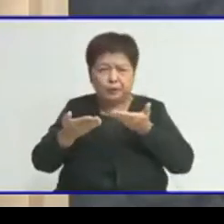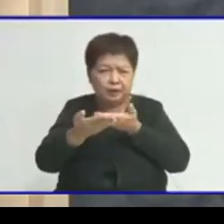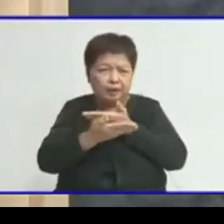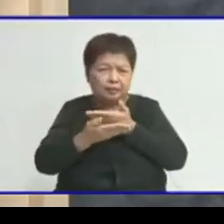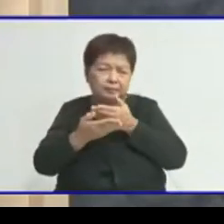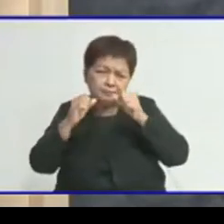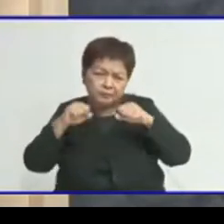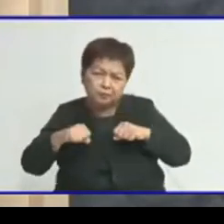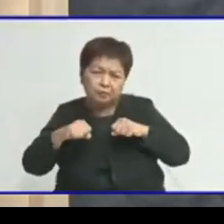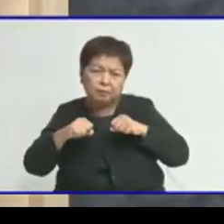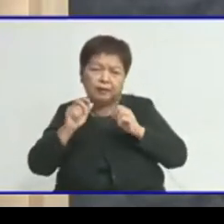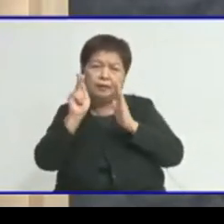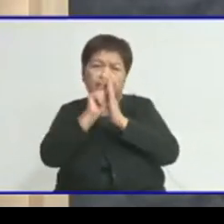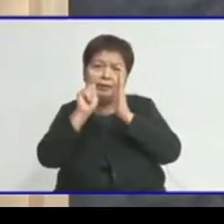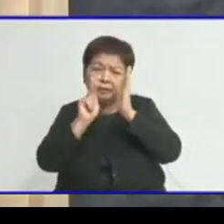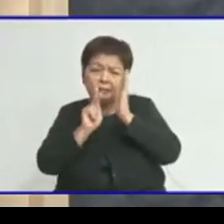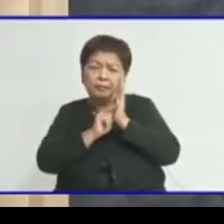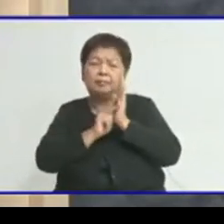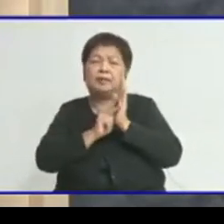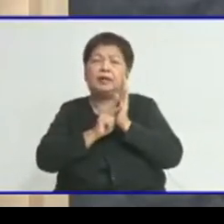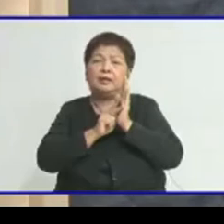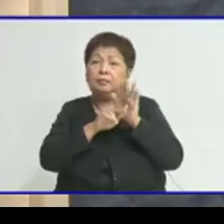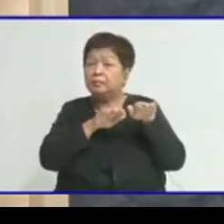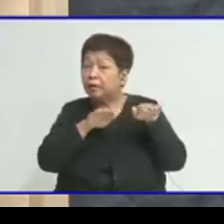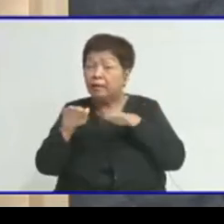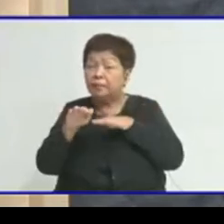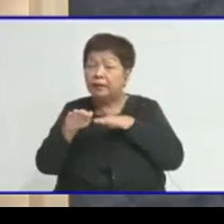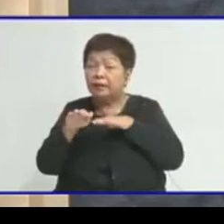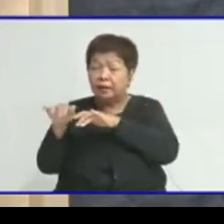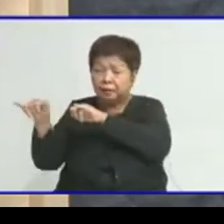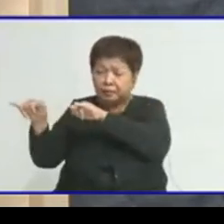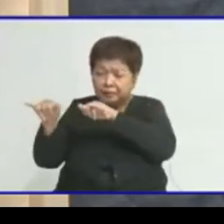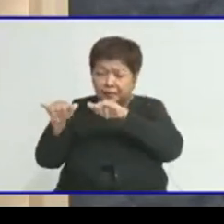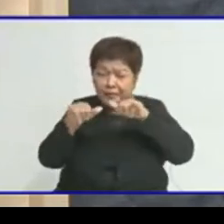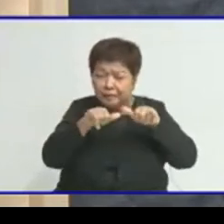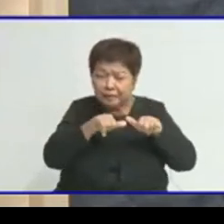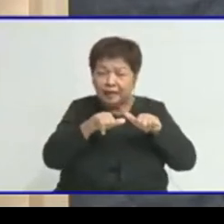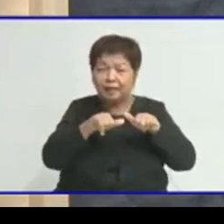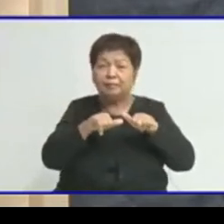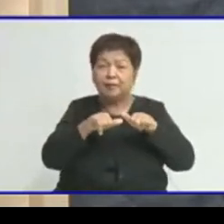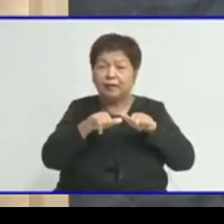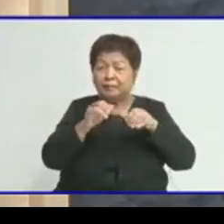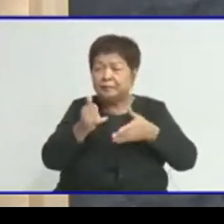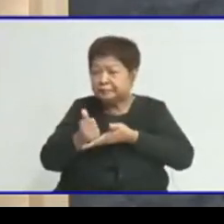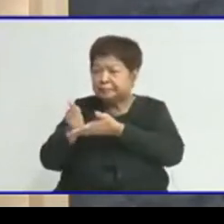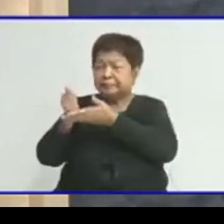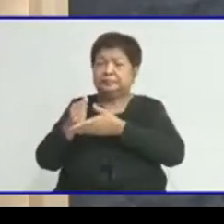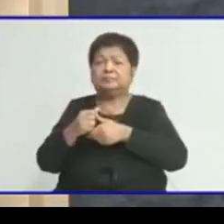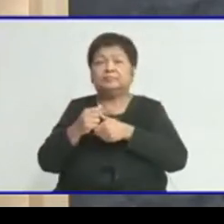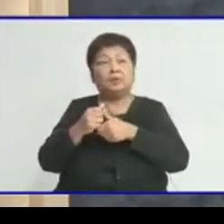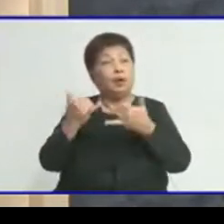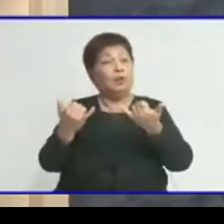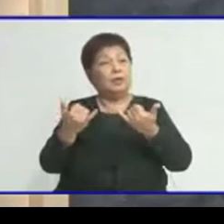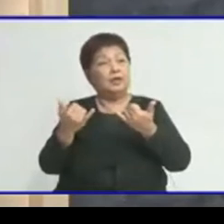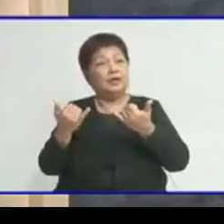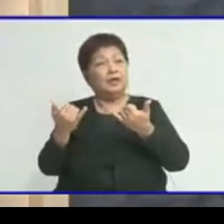บับนี ้ พร้อมไหมสำหรับผู้ลี้ภัยค่ะเพราะฉะนั้นวันนี้เราก็เลยมีผู้ร่วมเสวนาที่คลุก